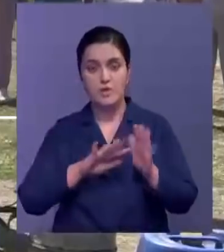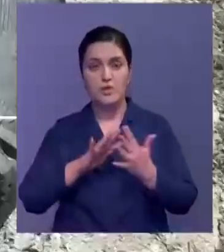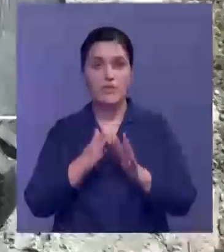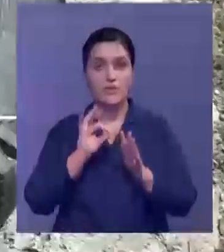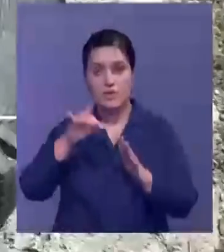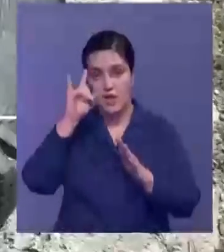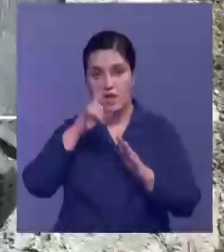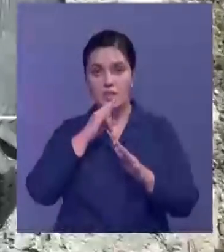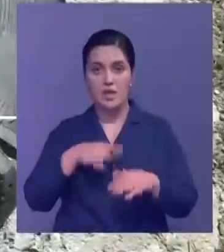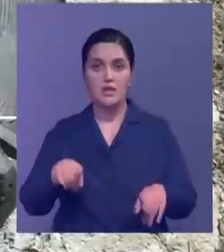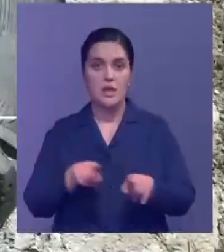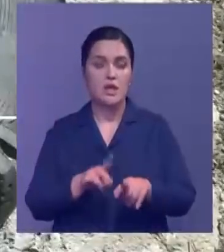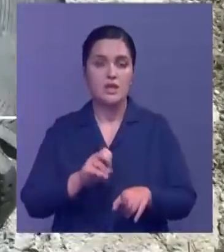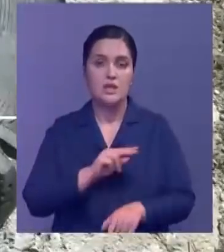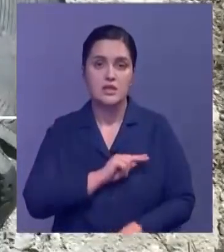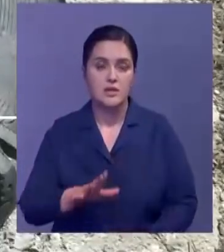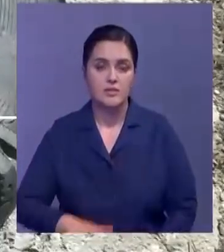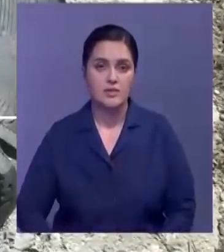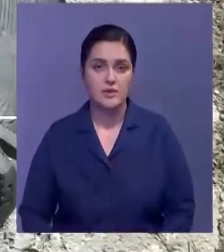Восточного Казахстана, так и не заработал.